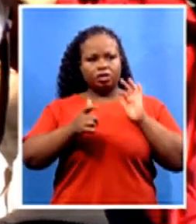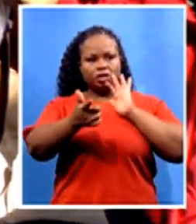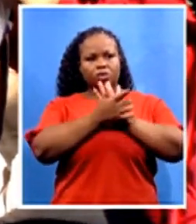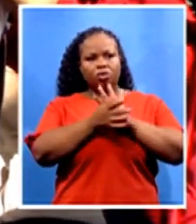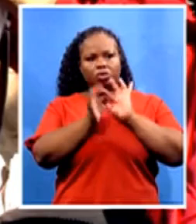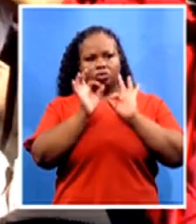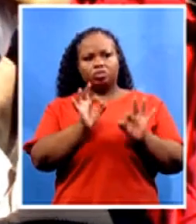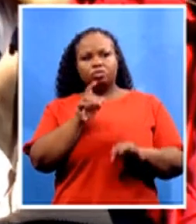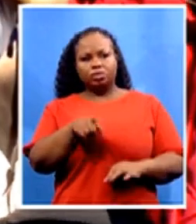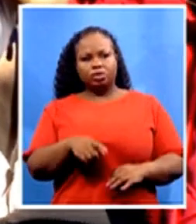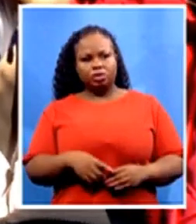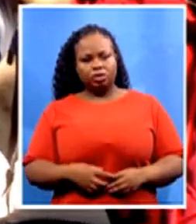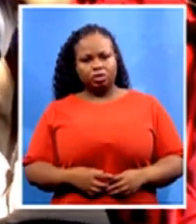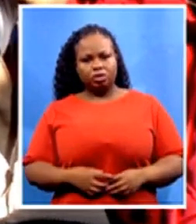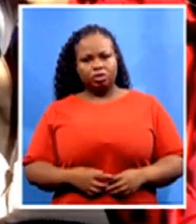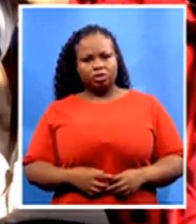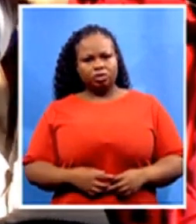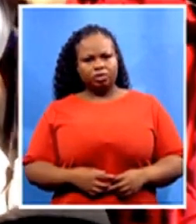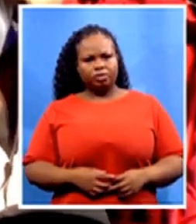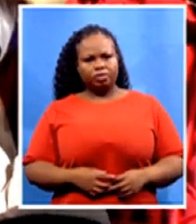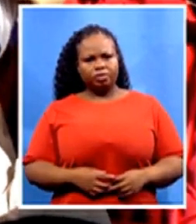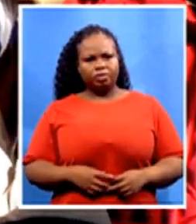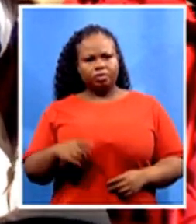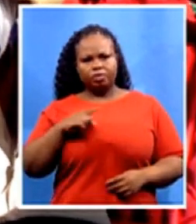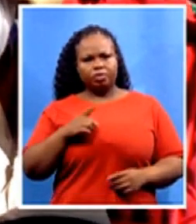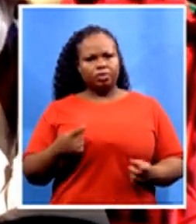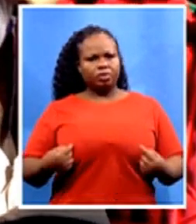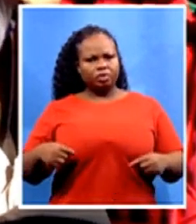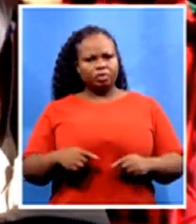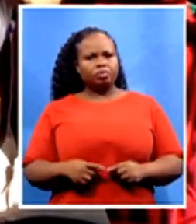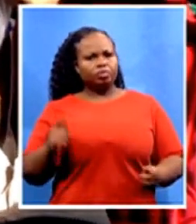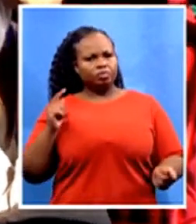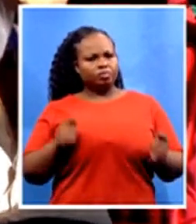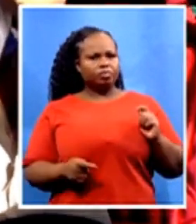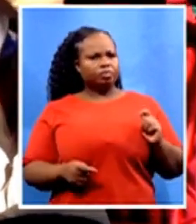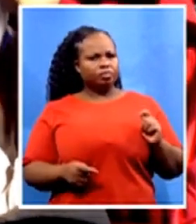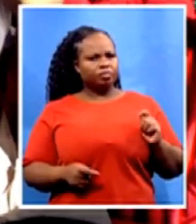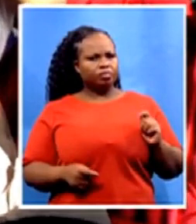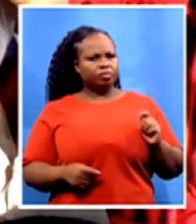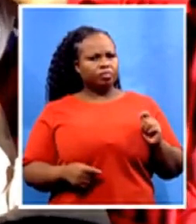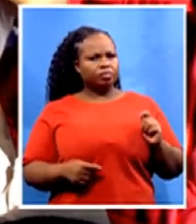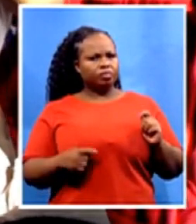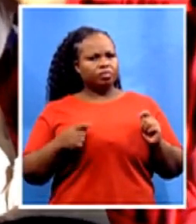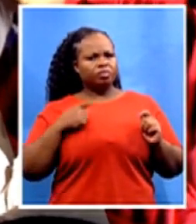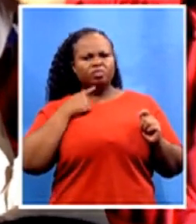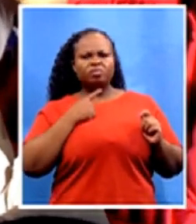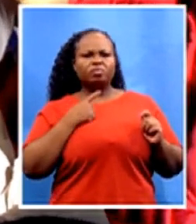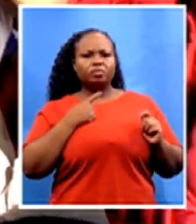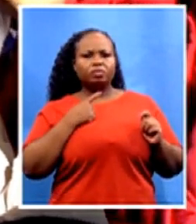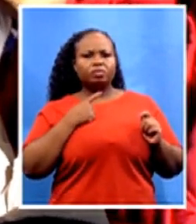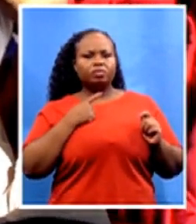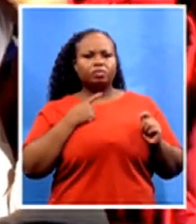kwathina sajika lokho kwathiwa amanzi awekho, manje khona lokho asikwazi